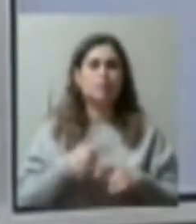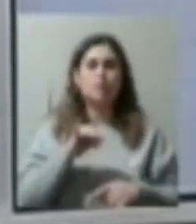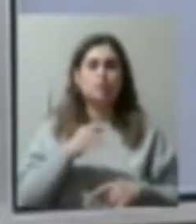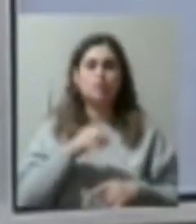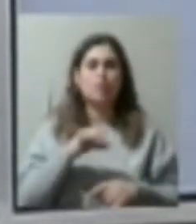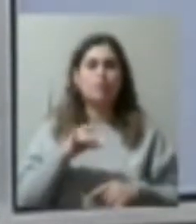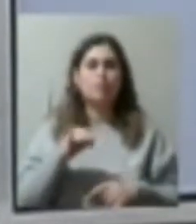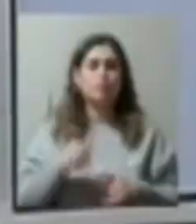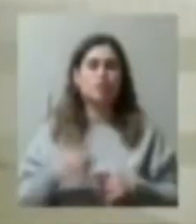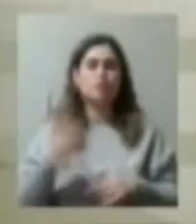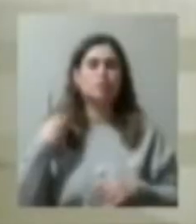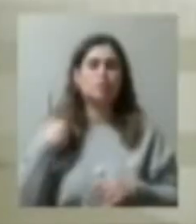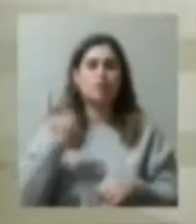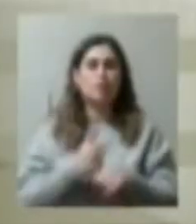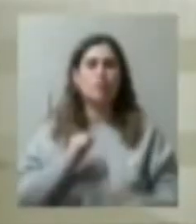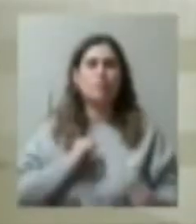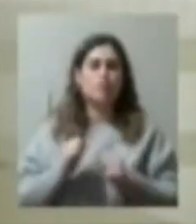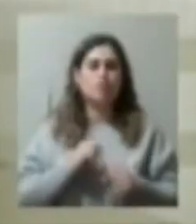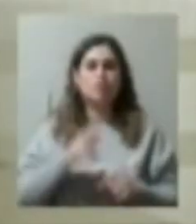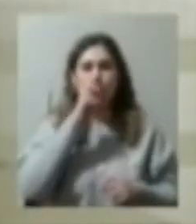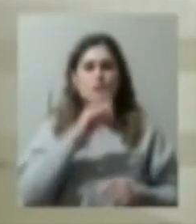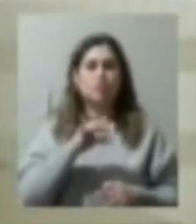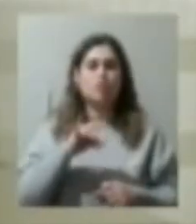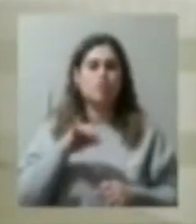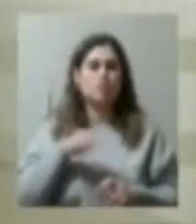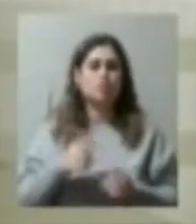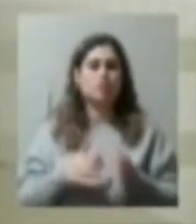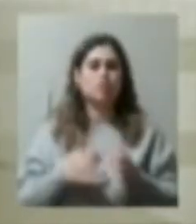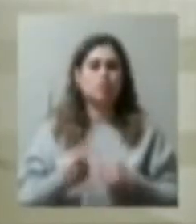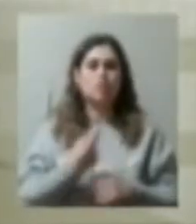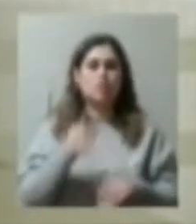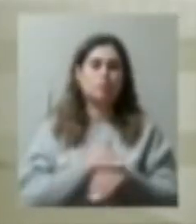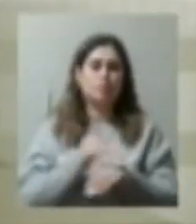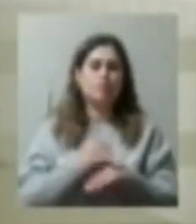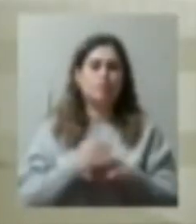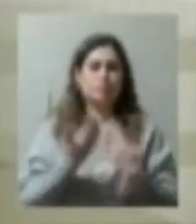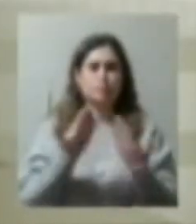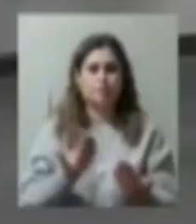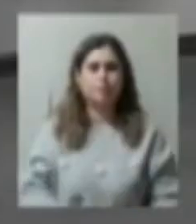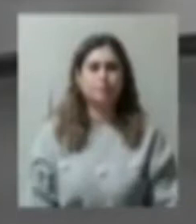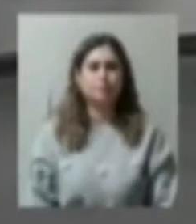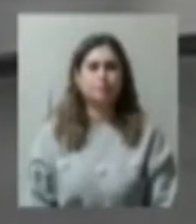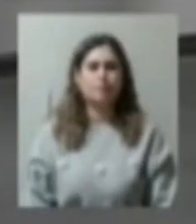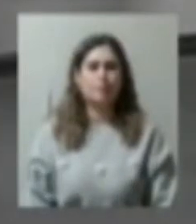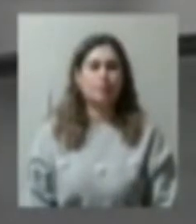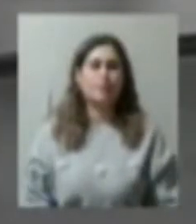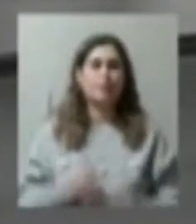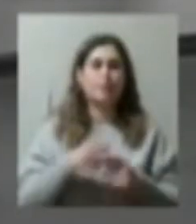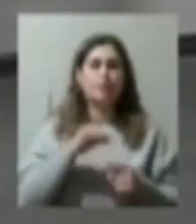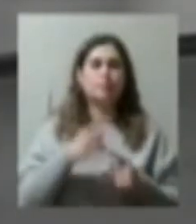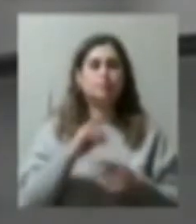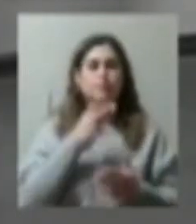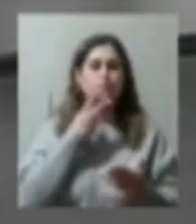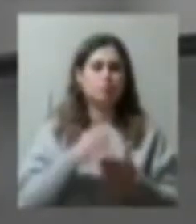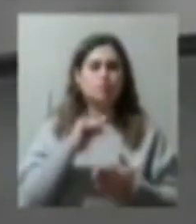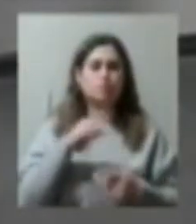Паливодою, начальником головного управління Держгеокадастру у Херсонській області. Пане Олександре, добрий вечір. Ну, власне, вже бачили в сюжеті,